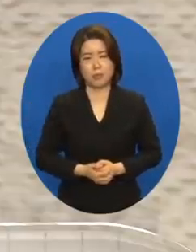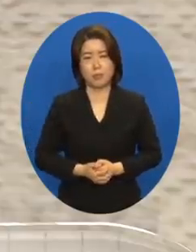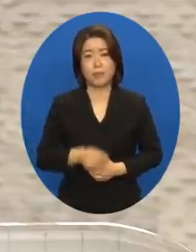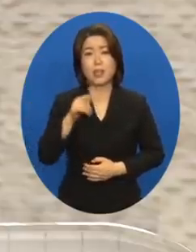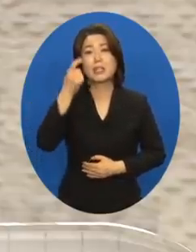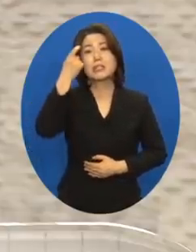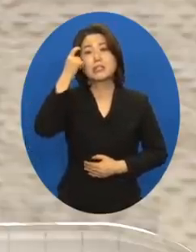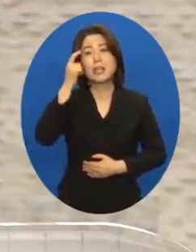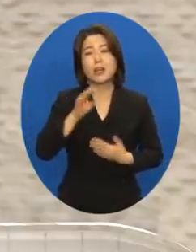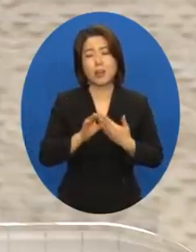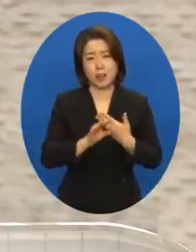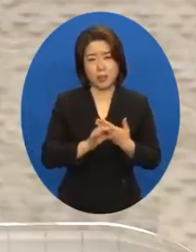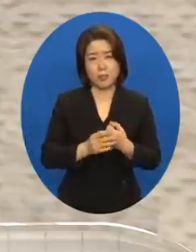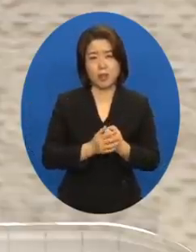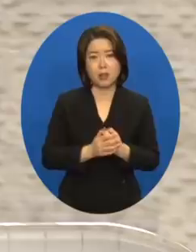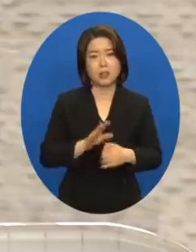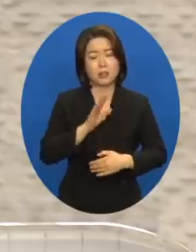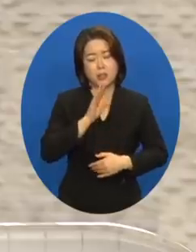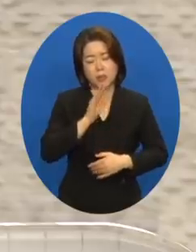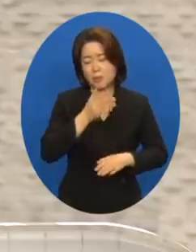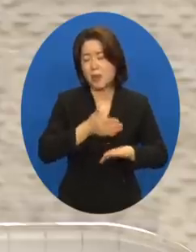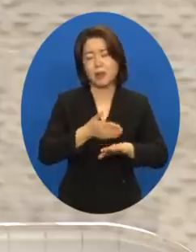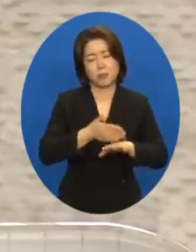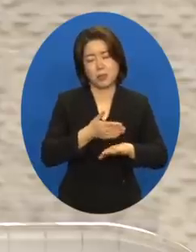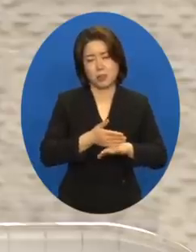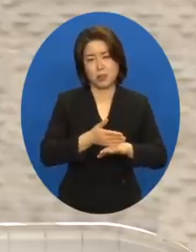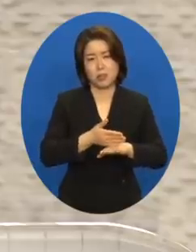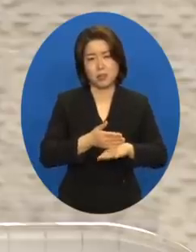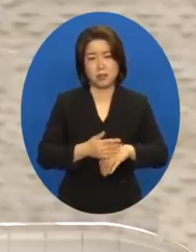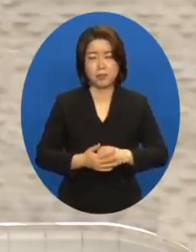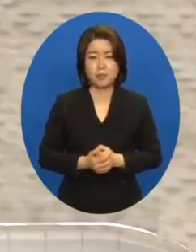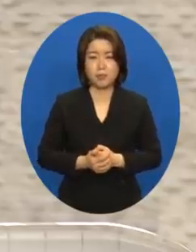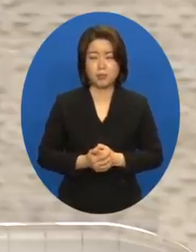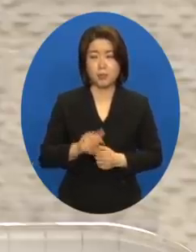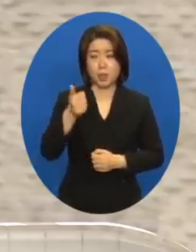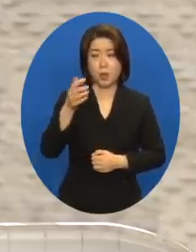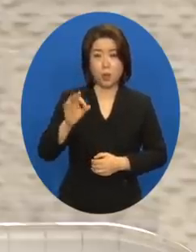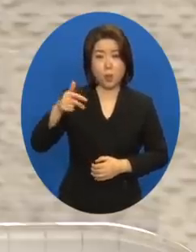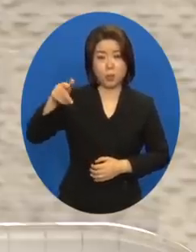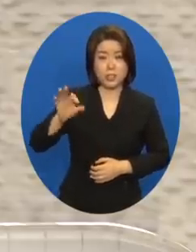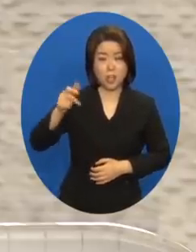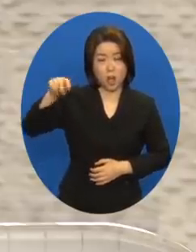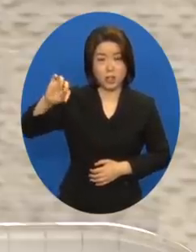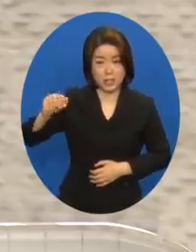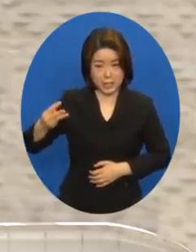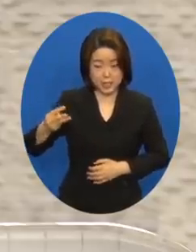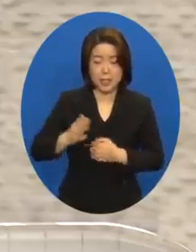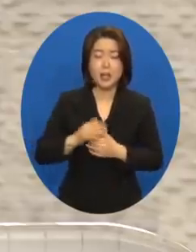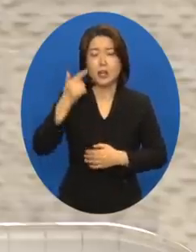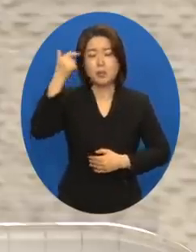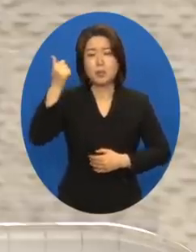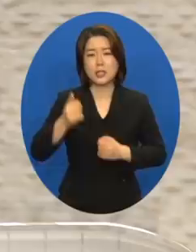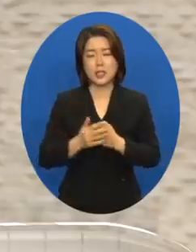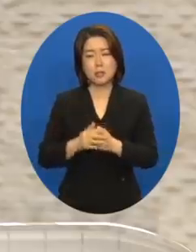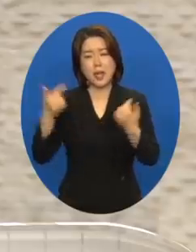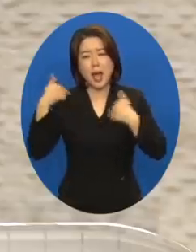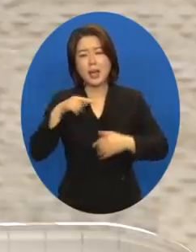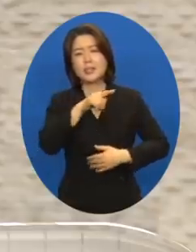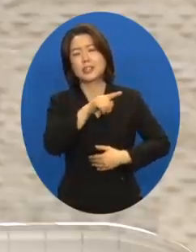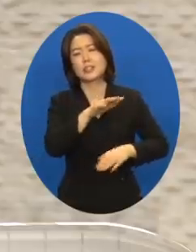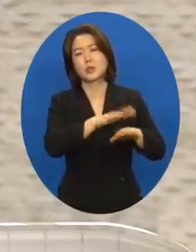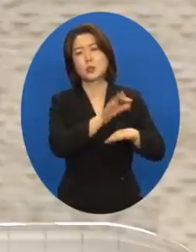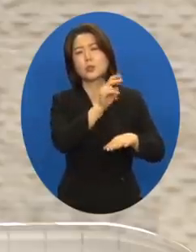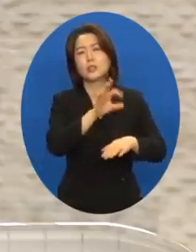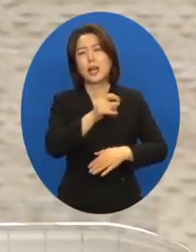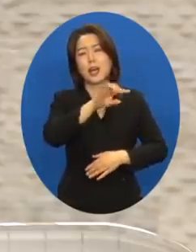그 생각하면 더 감사해요 홍정길 목사님 손양 목사님에 대한 이야기를 을 많이 하시면서